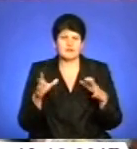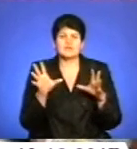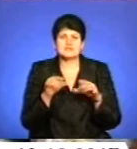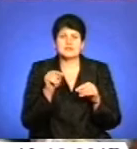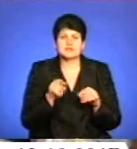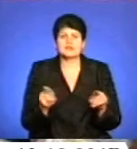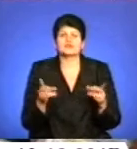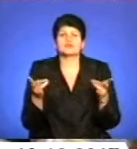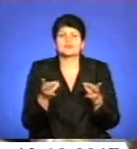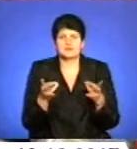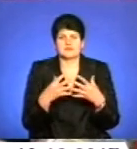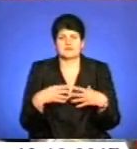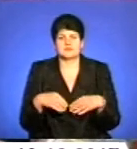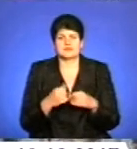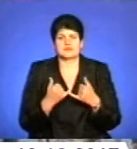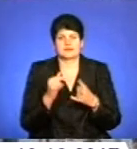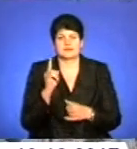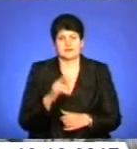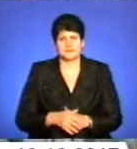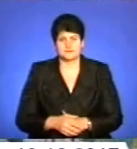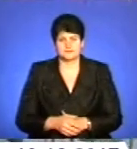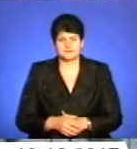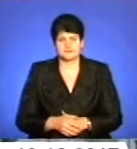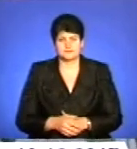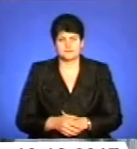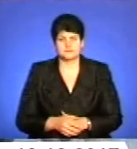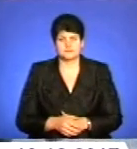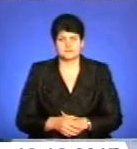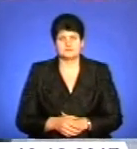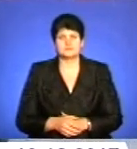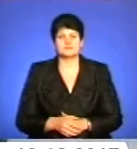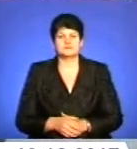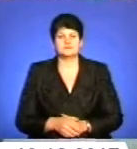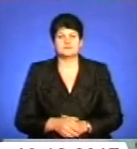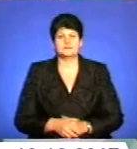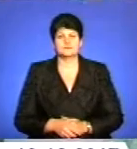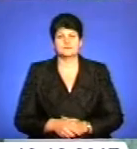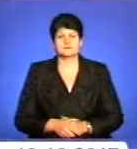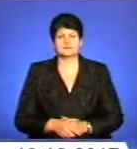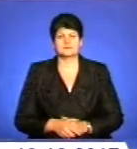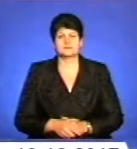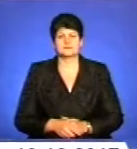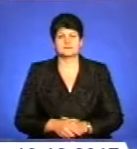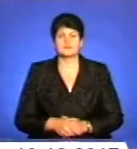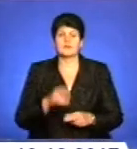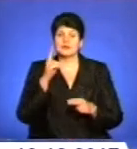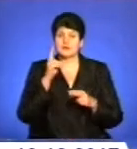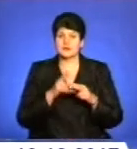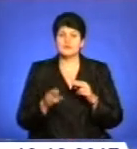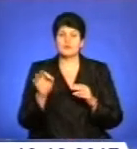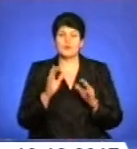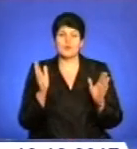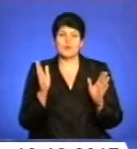що треба для сім'ї, для дитини. Тарас Бурак, Андрій Прокопів, Вісті ТТБ. І на завершення про